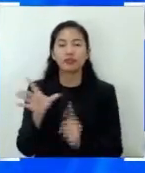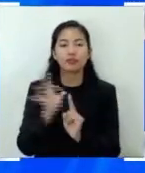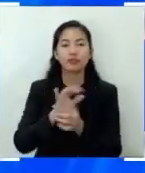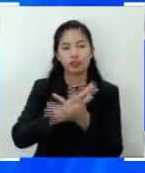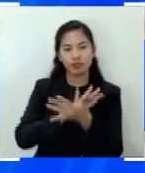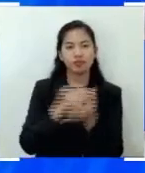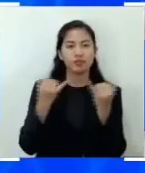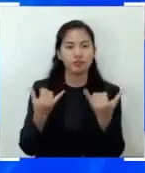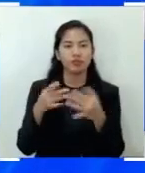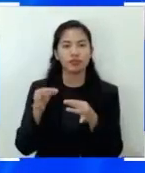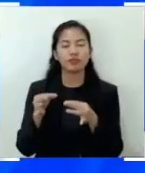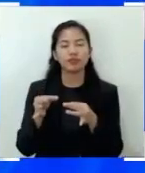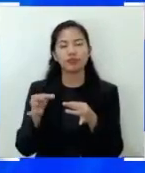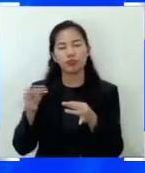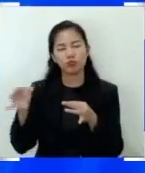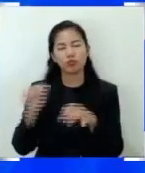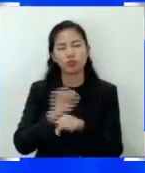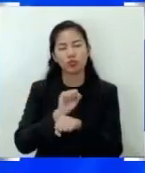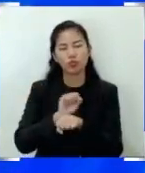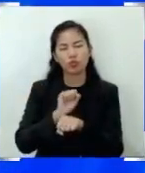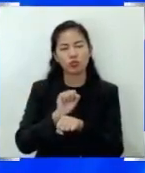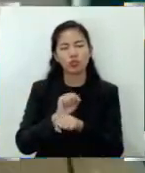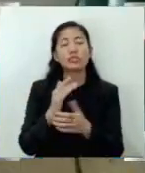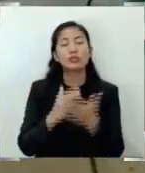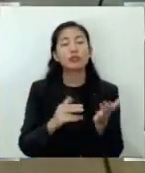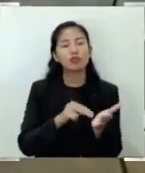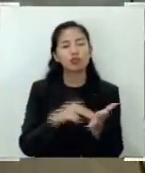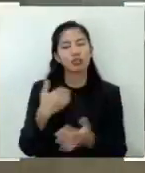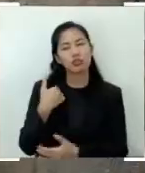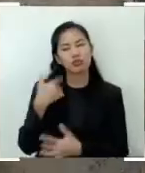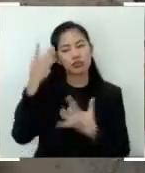duty ang ilang natitirang nurse. Saksi, si Rafi Tima.